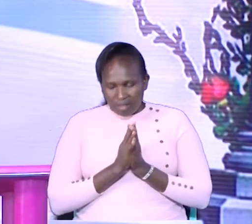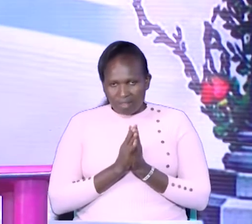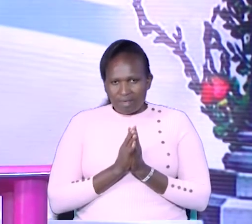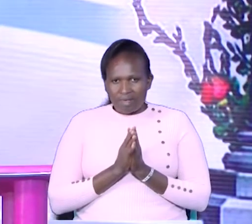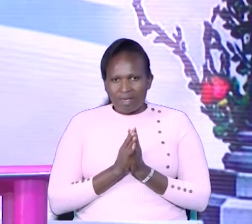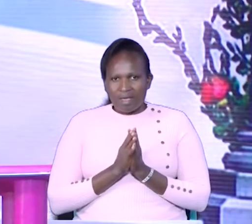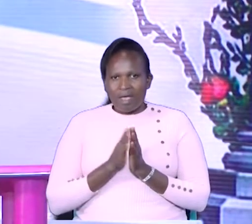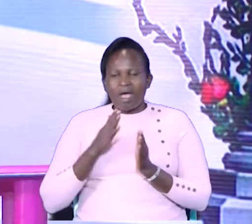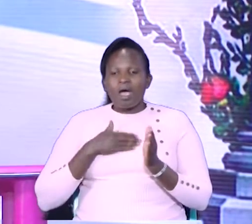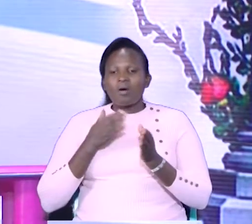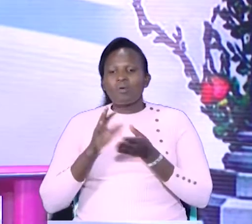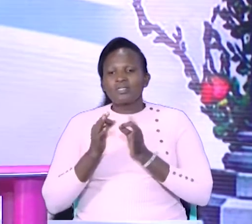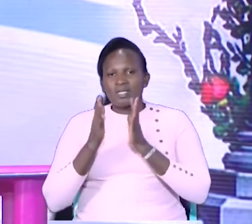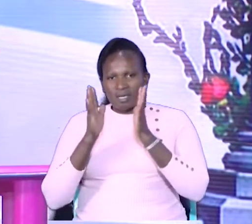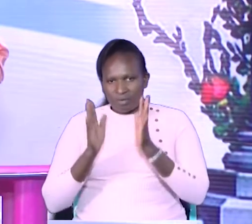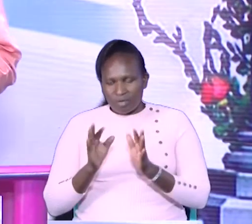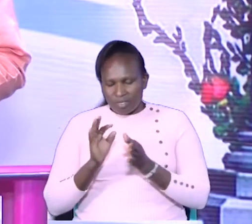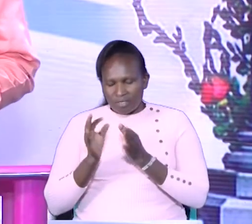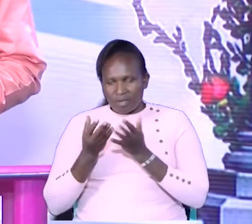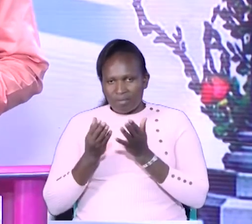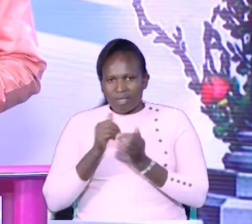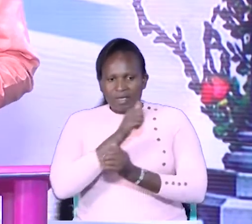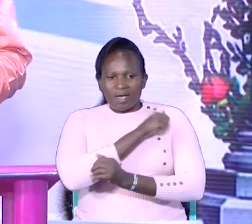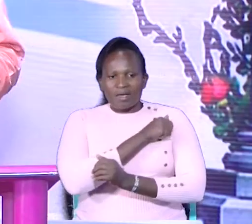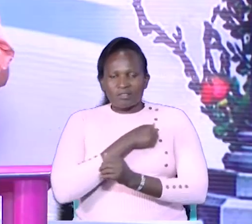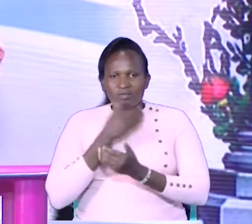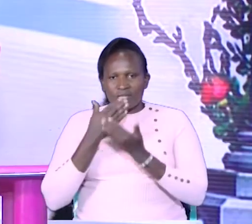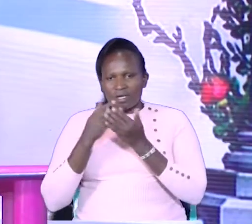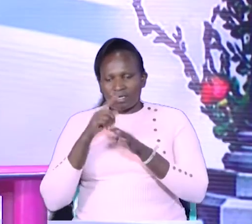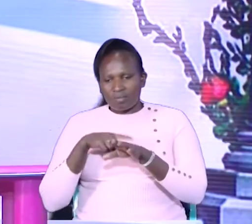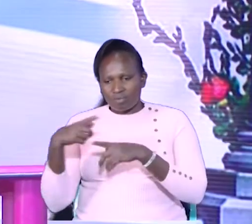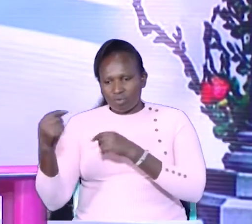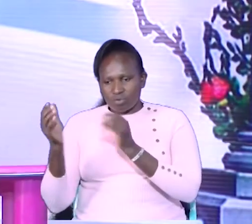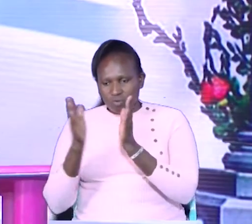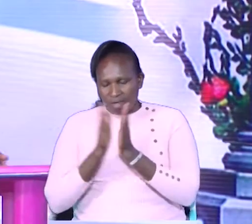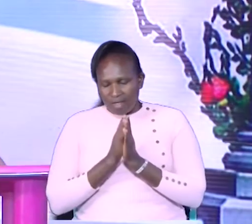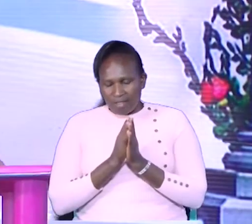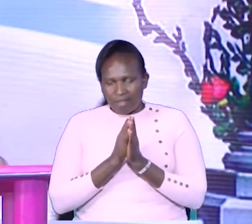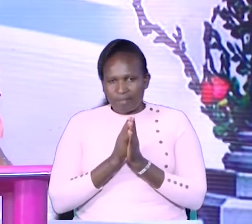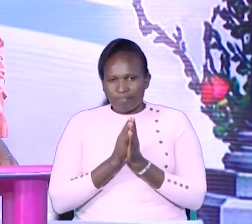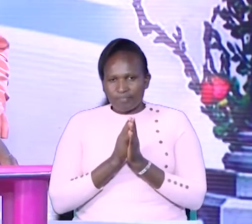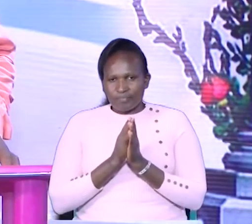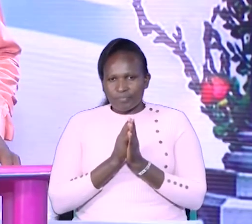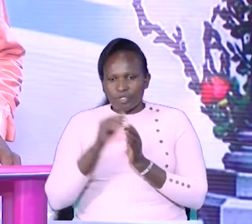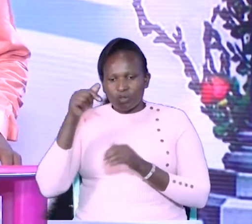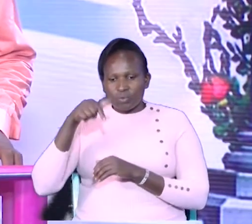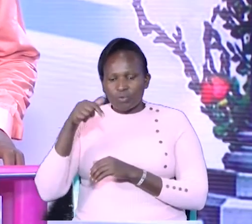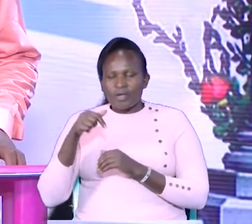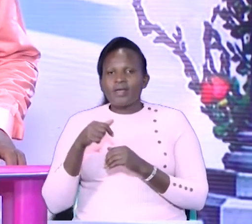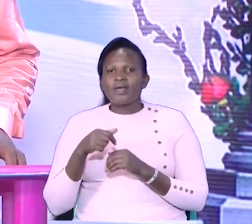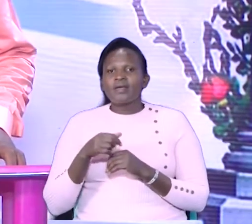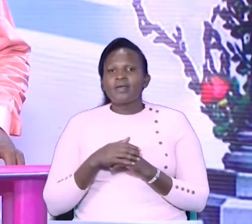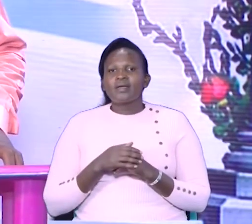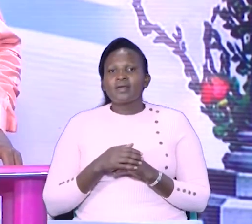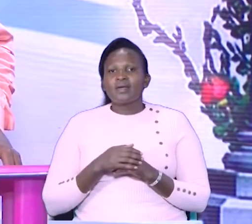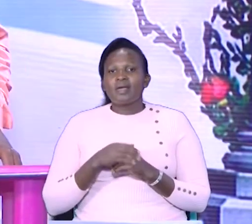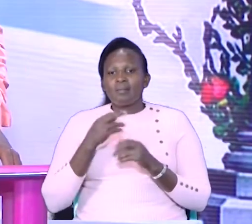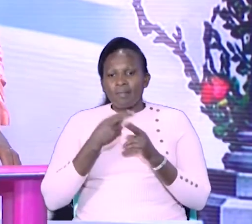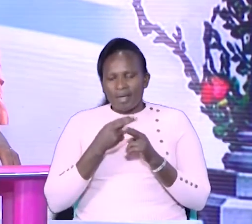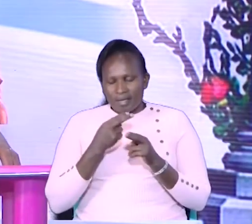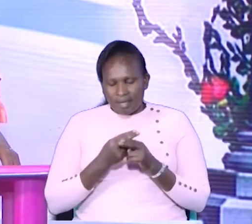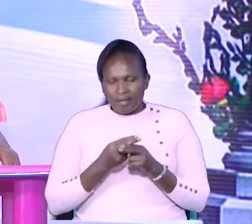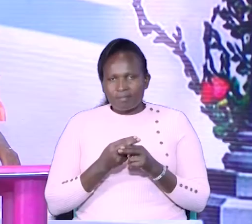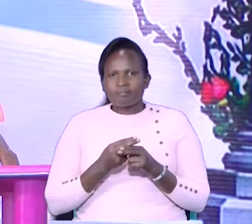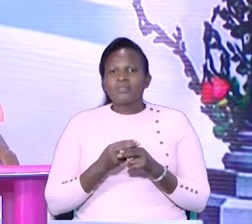Mwalimu wetu wa ishara ni Tisha Gladys, na tunashukuru tunapoenda pamoja. Na kwa siku ya leo, kwa majina ni Tisha Boniface,